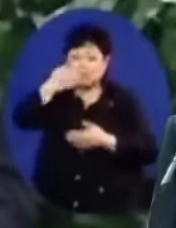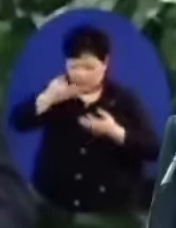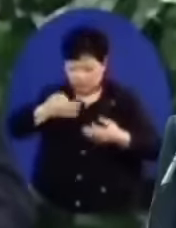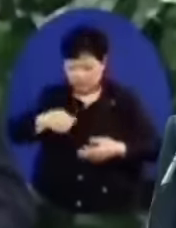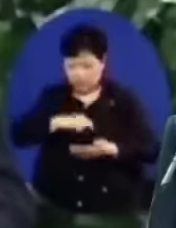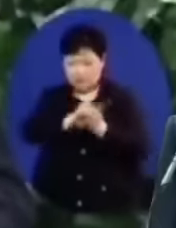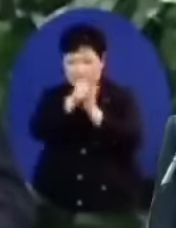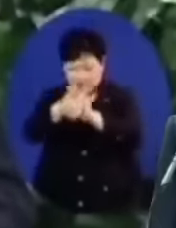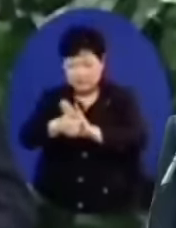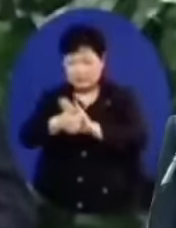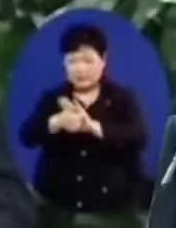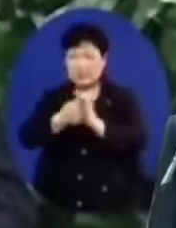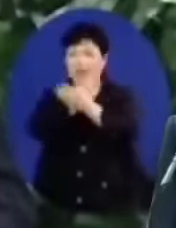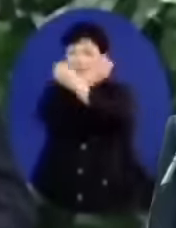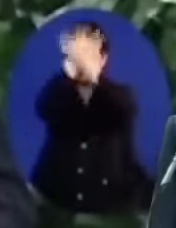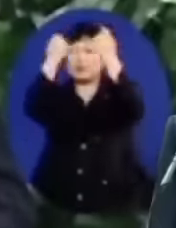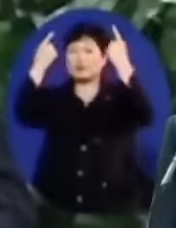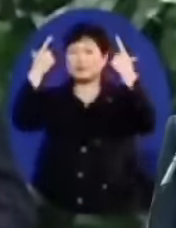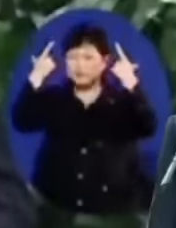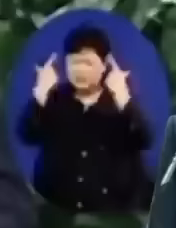별들처럼 많을 것이다.